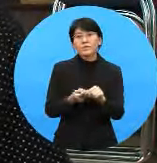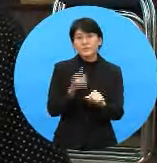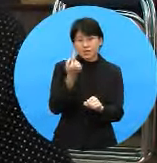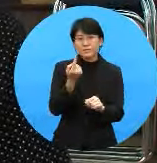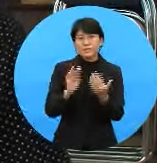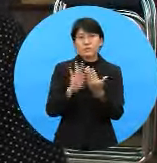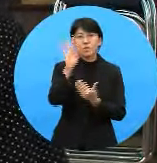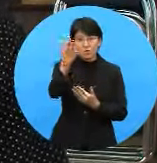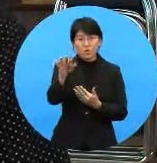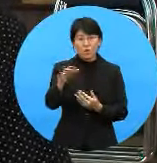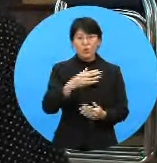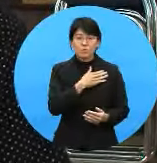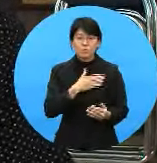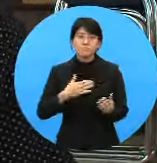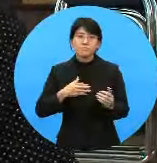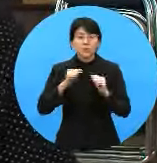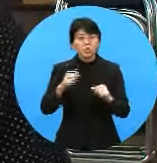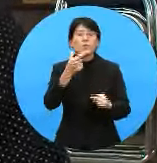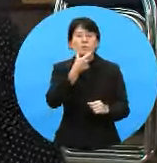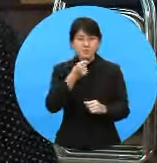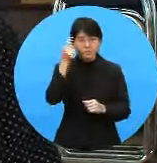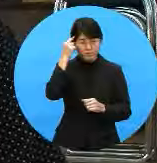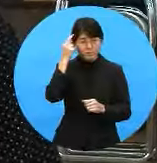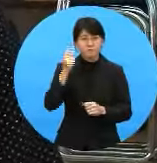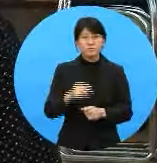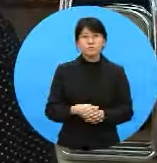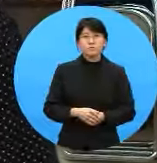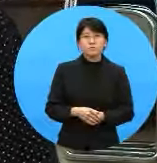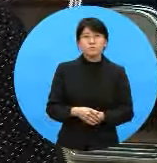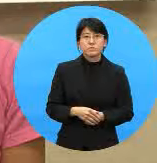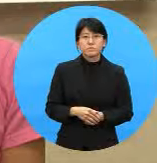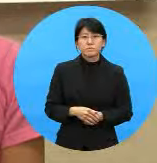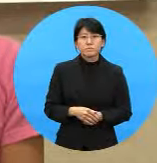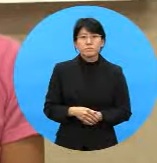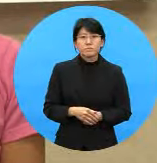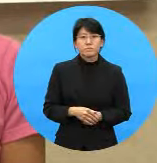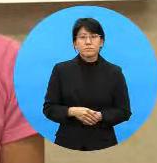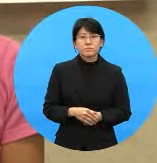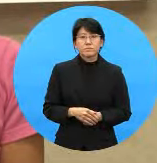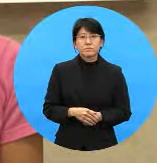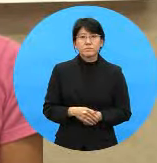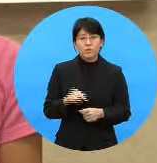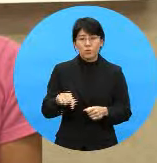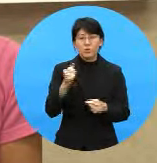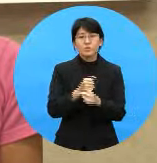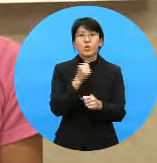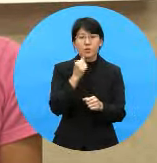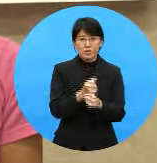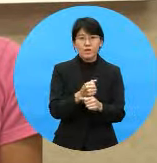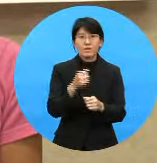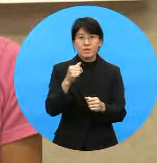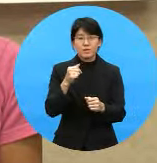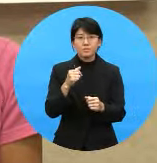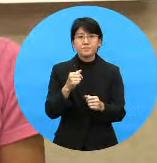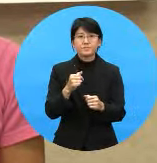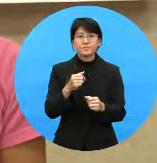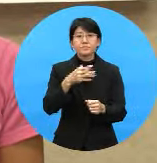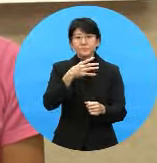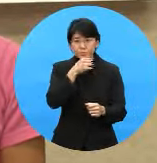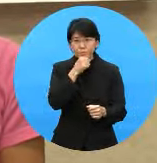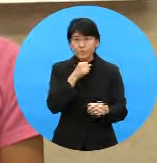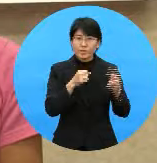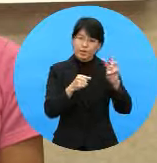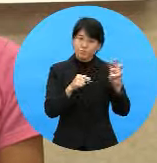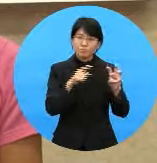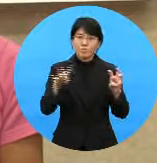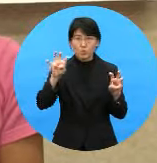れを機にやってみようかなと思っています。 この事業を通して本当になる年代